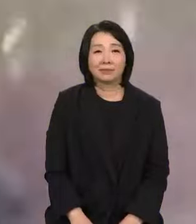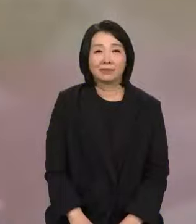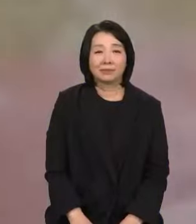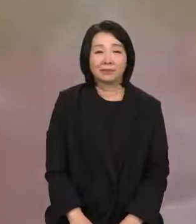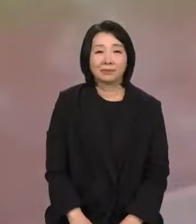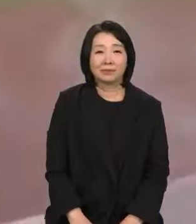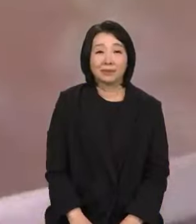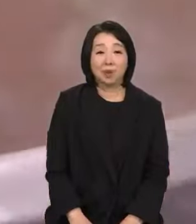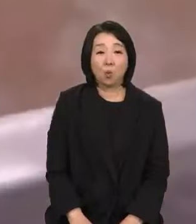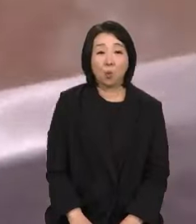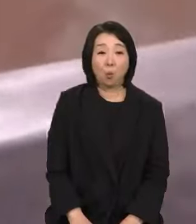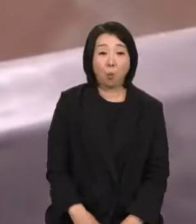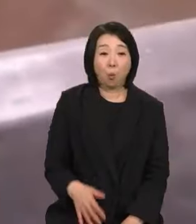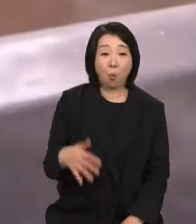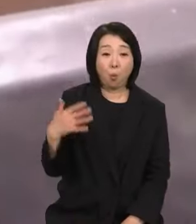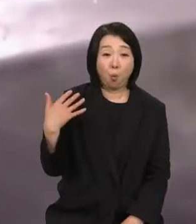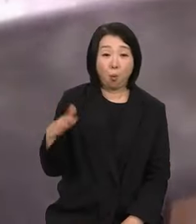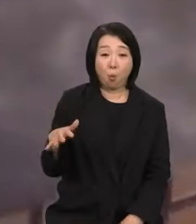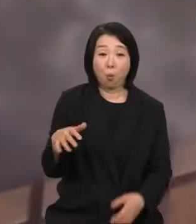오.